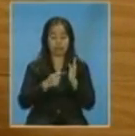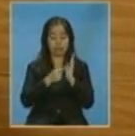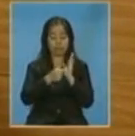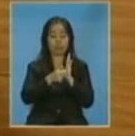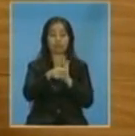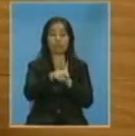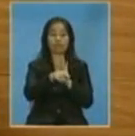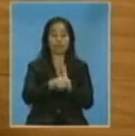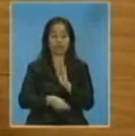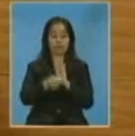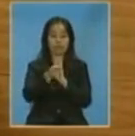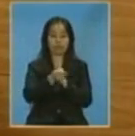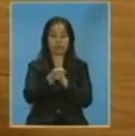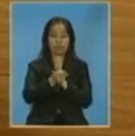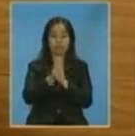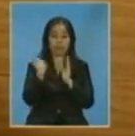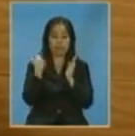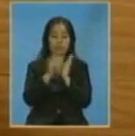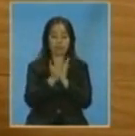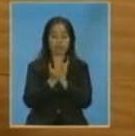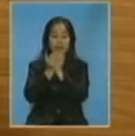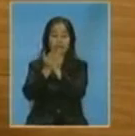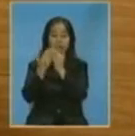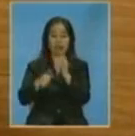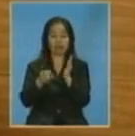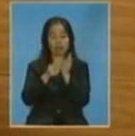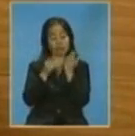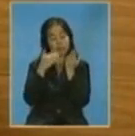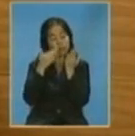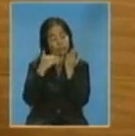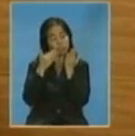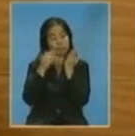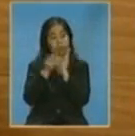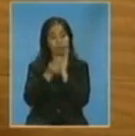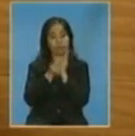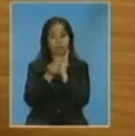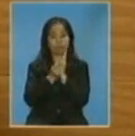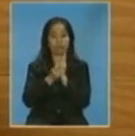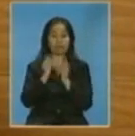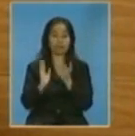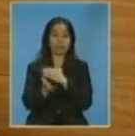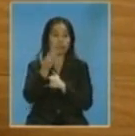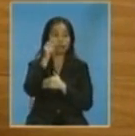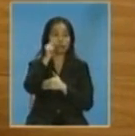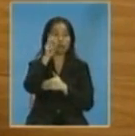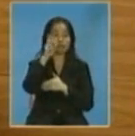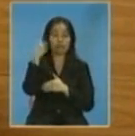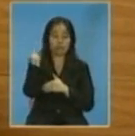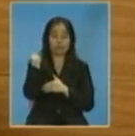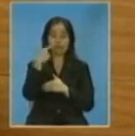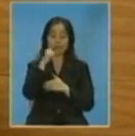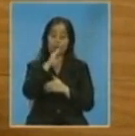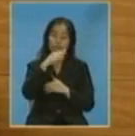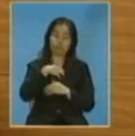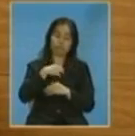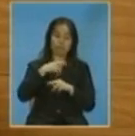ายก็ได้สมุดเล่มนี้ไปกอดไว้เล่มนะครับว่าจะทำกรุงเทพหนองคายคนอุดรเมื่อเช้าก็อภิปรายไปแล้วครับว่าถ้าได้รถไฟ